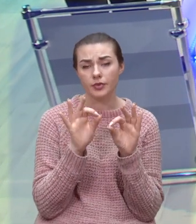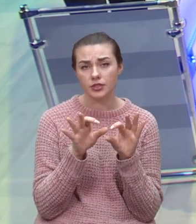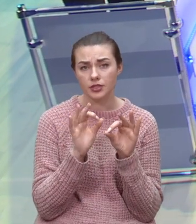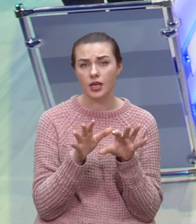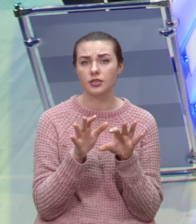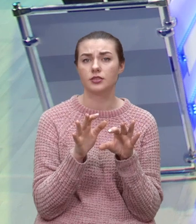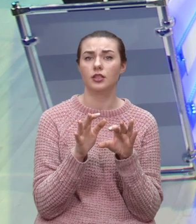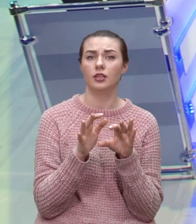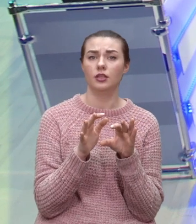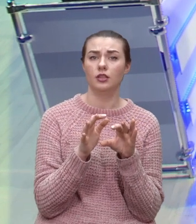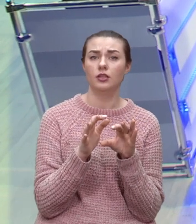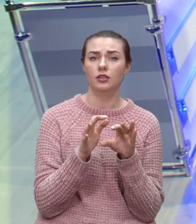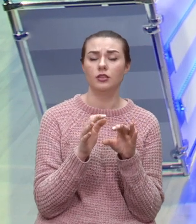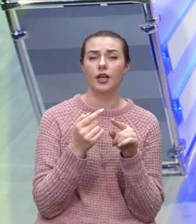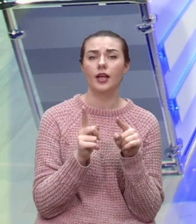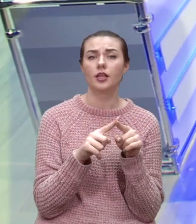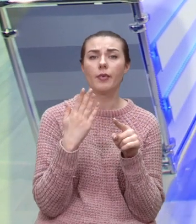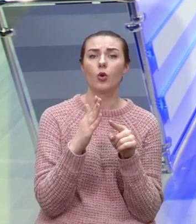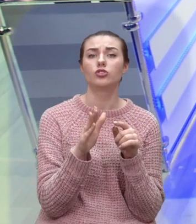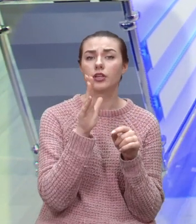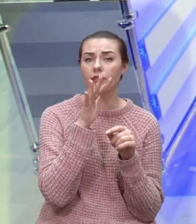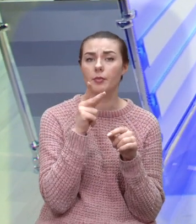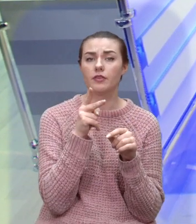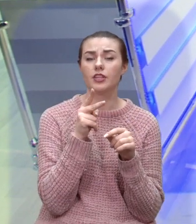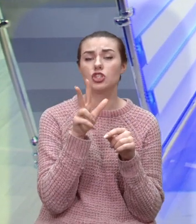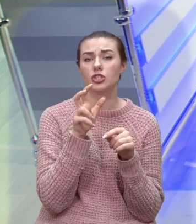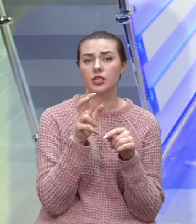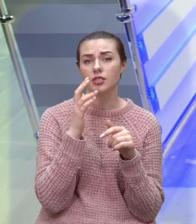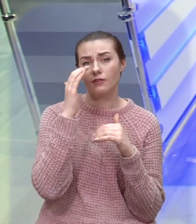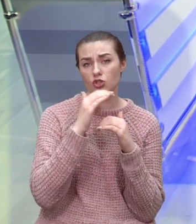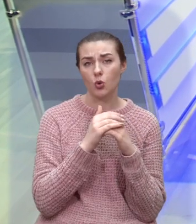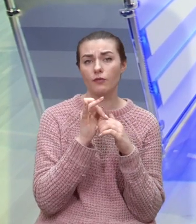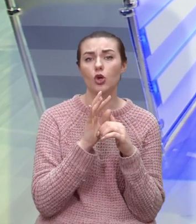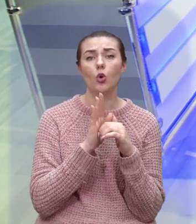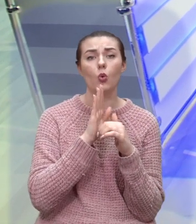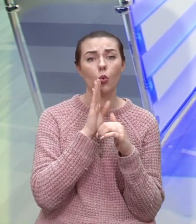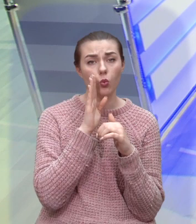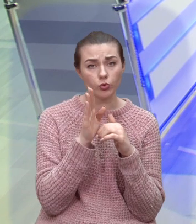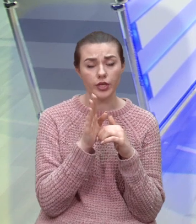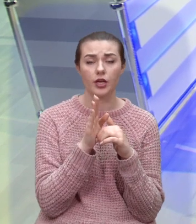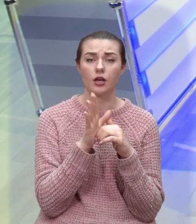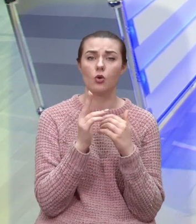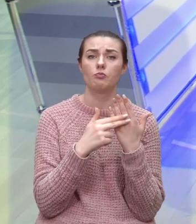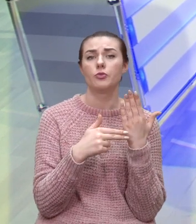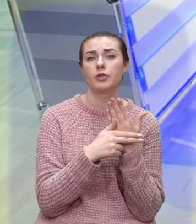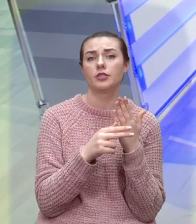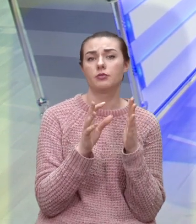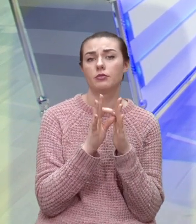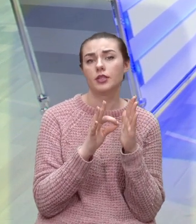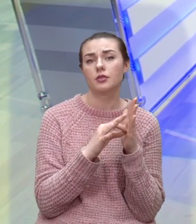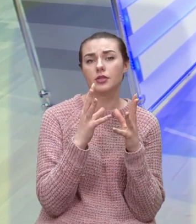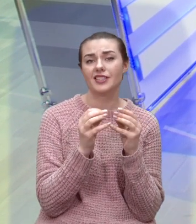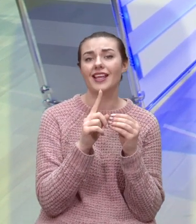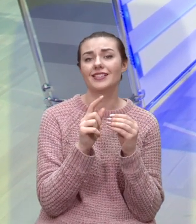истолковывать вот это пророческое время 2300 вечеров и утру согласно библейского